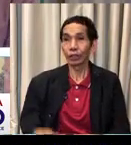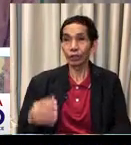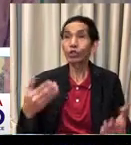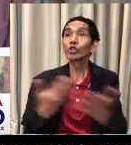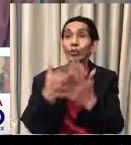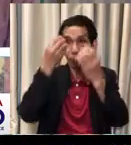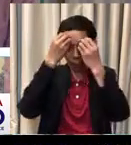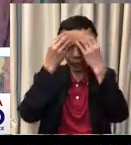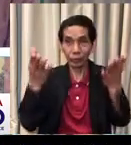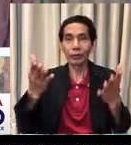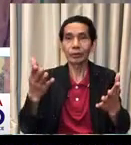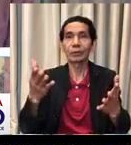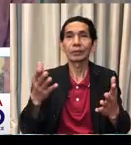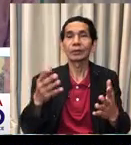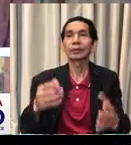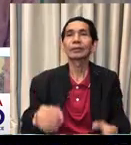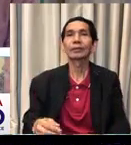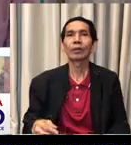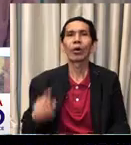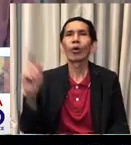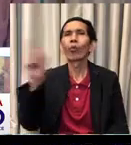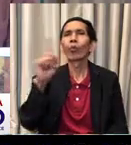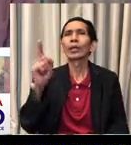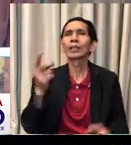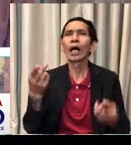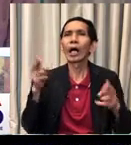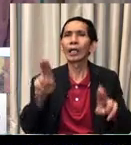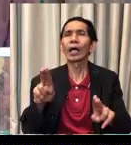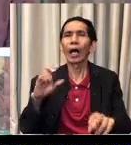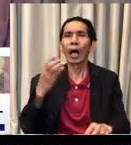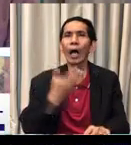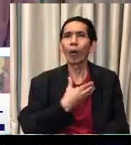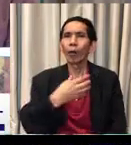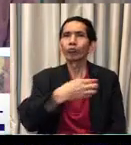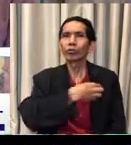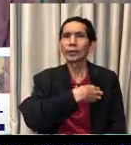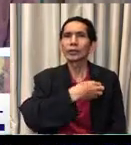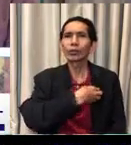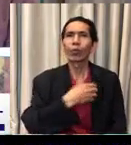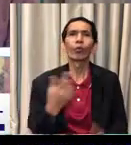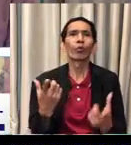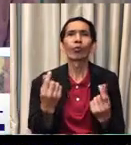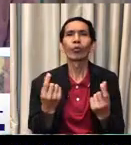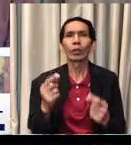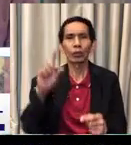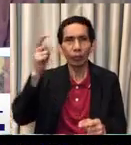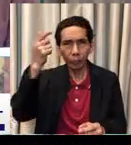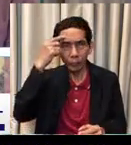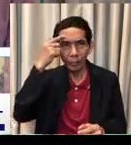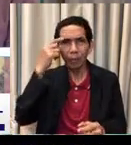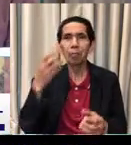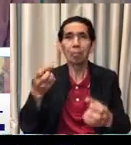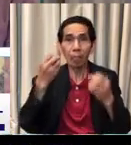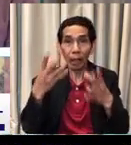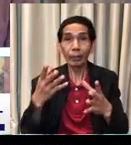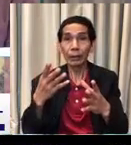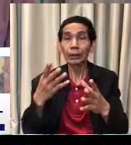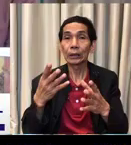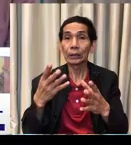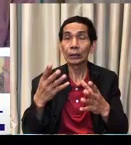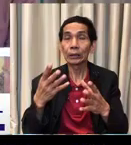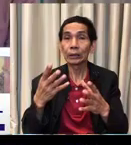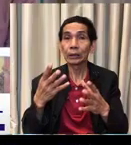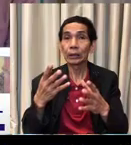Para malaan nyo din, ano naman ang ginagawa ng ating kapulisyahan? Kasi ito, gobyerno, kapulisyahan. Marami kasi ang aspeto